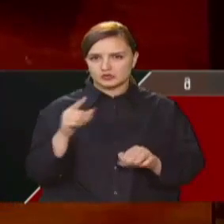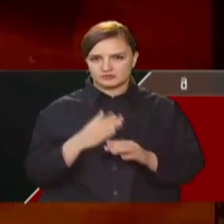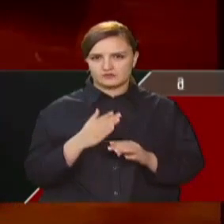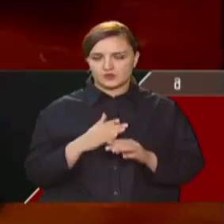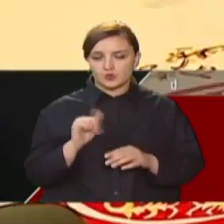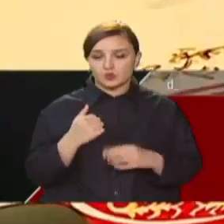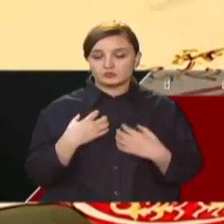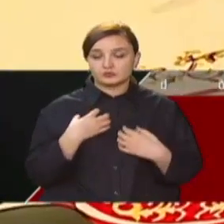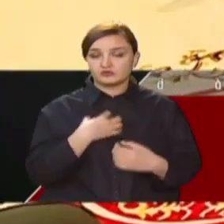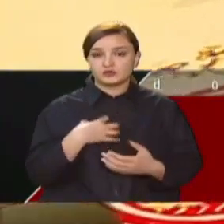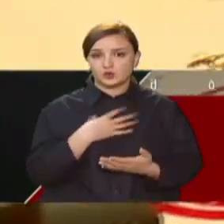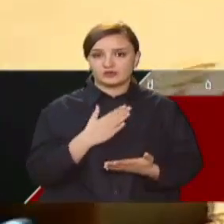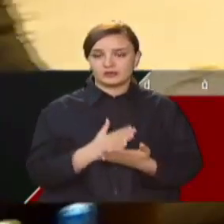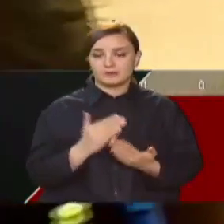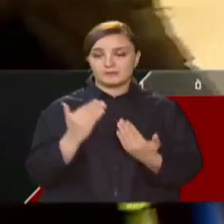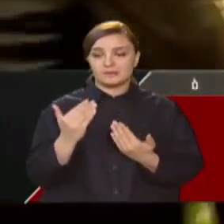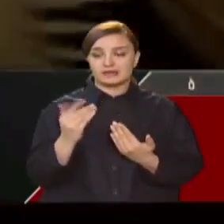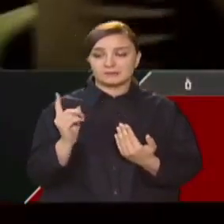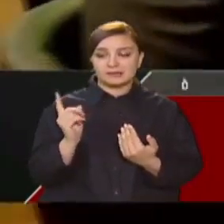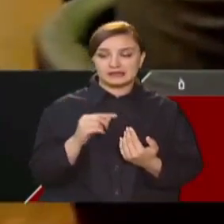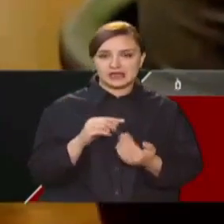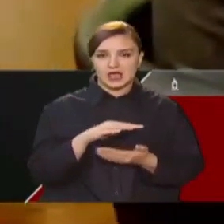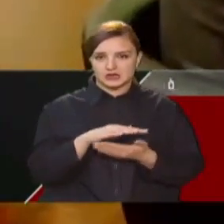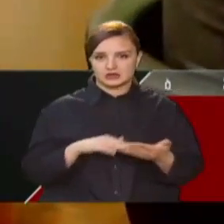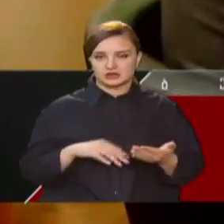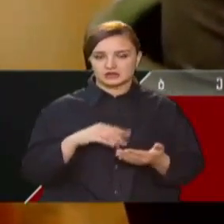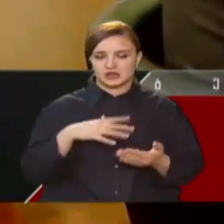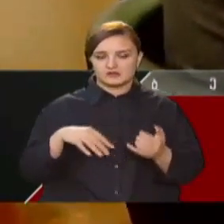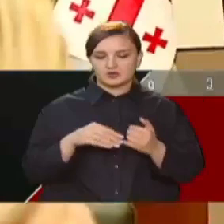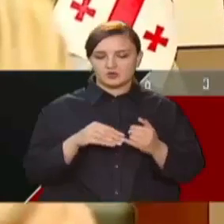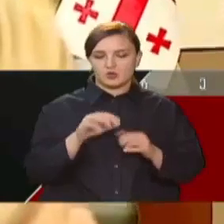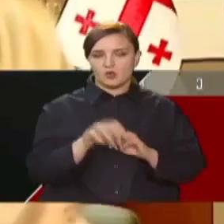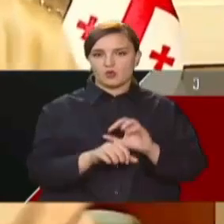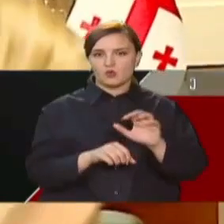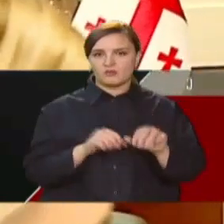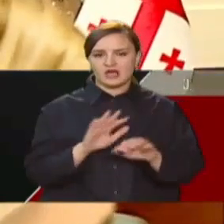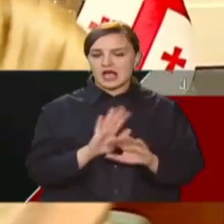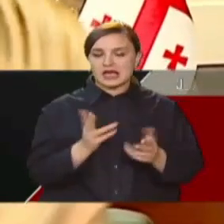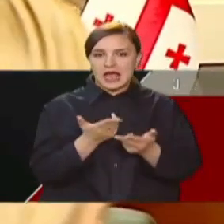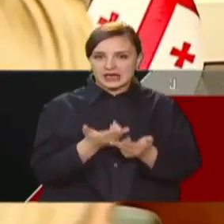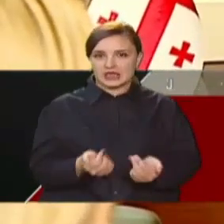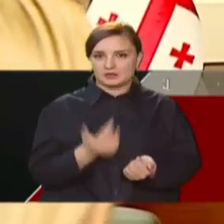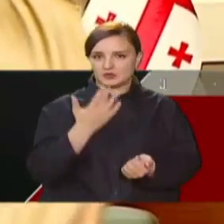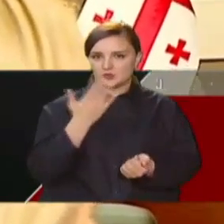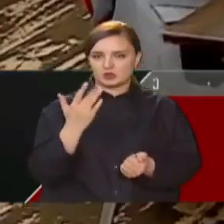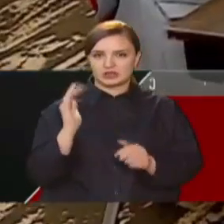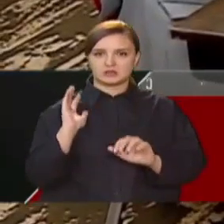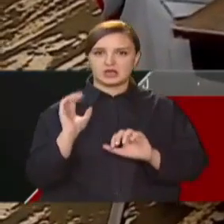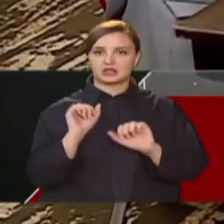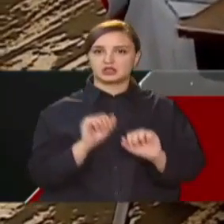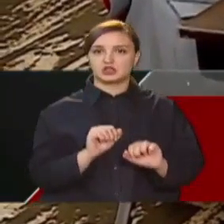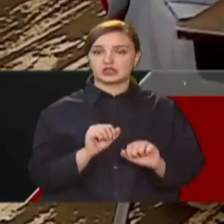რამდენად მნიშვნელოვანი არის მათი მხრიდან გაგრძელდეს საქართველოს ოკუპირებული ტერიტორიების არაღიარების პოლიტიკის